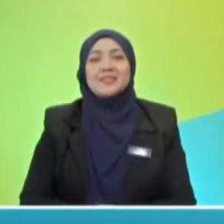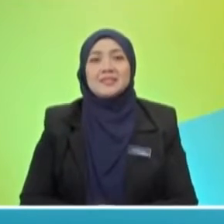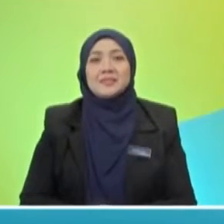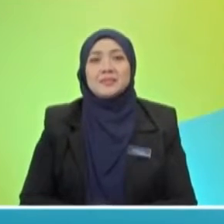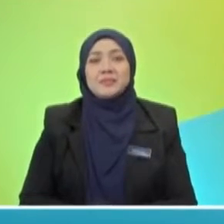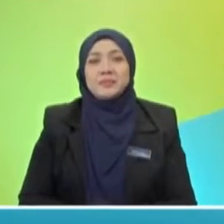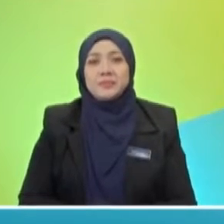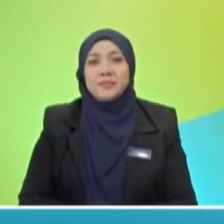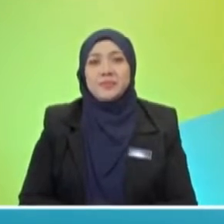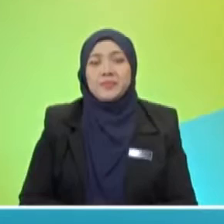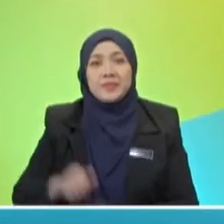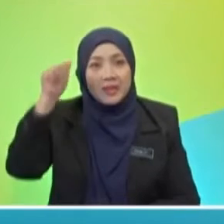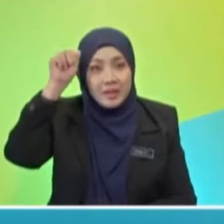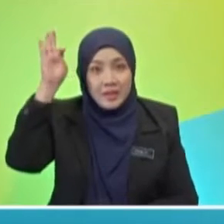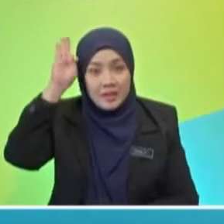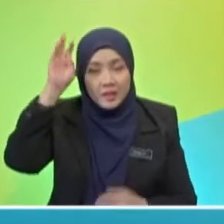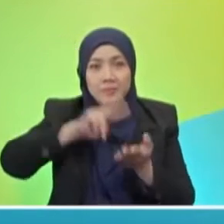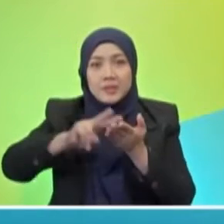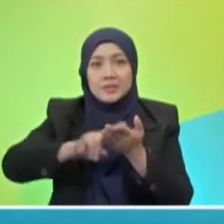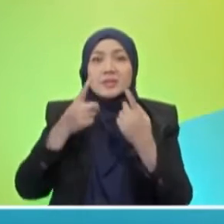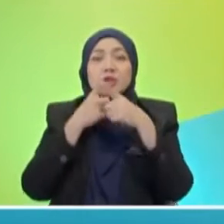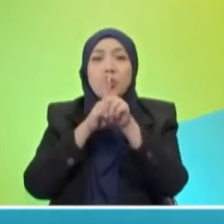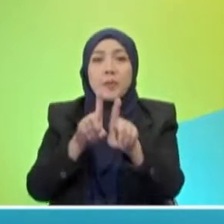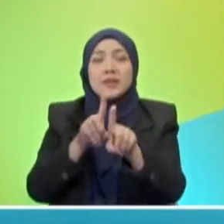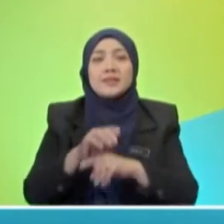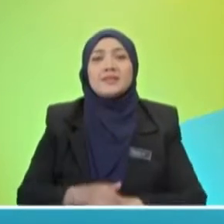Alif membacakan jawapan yang telah ditulis tu.